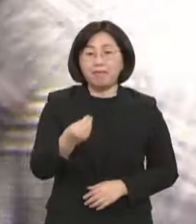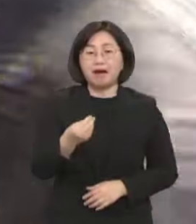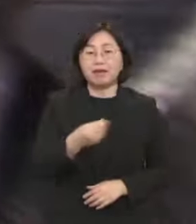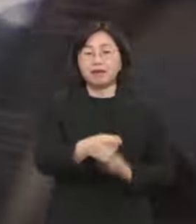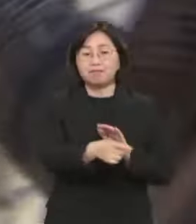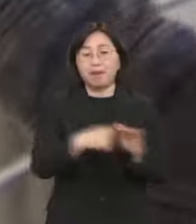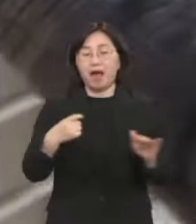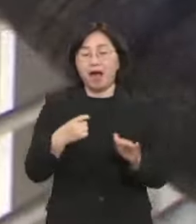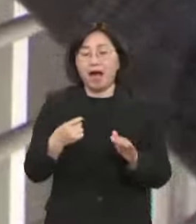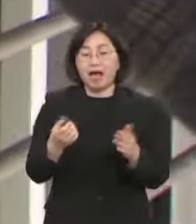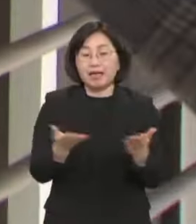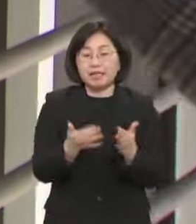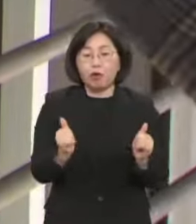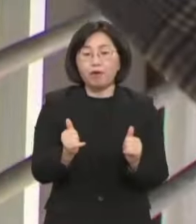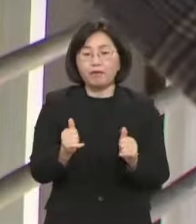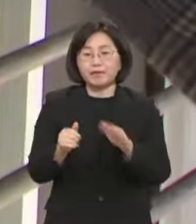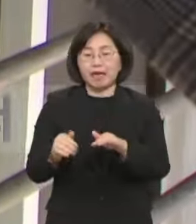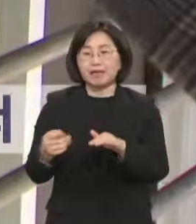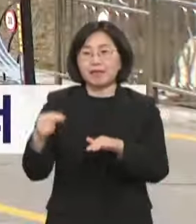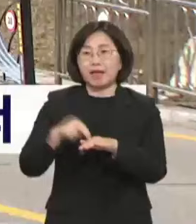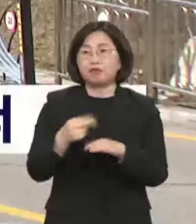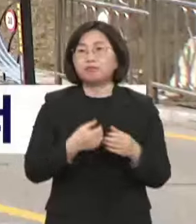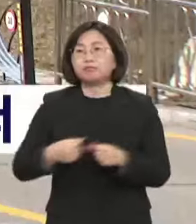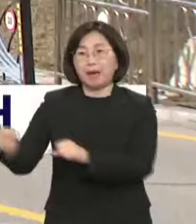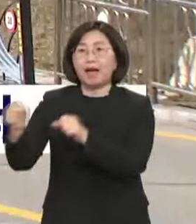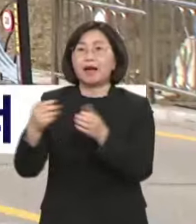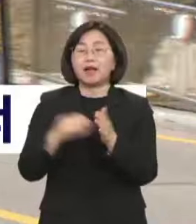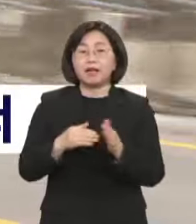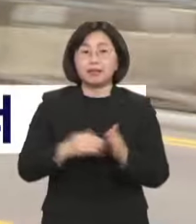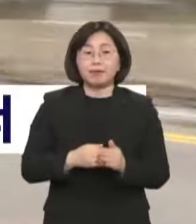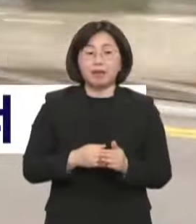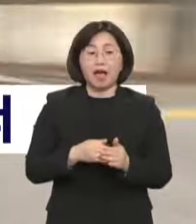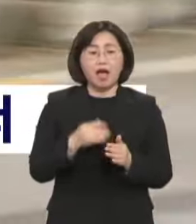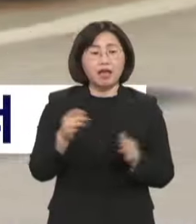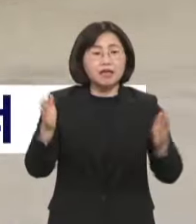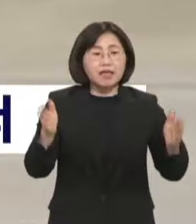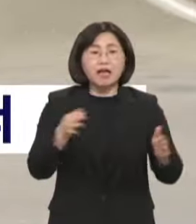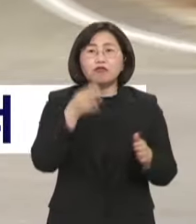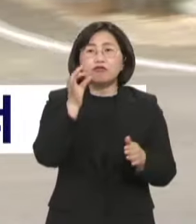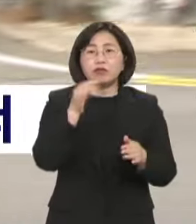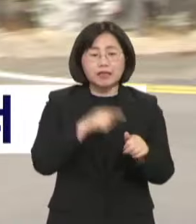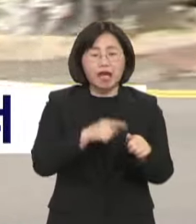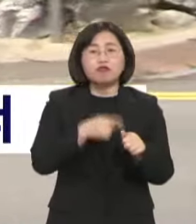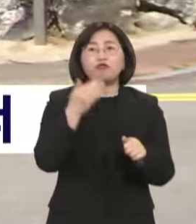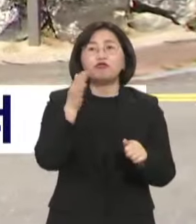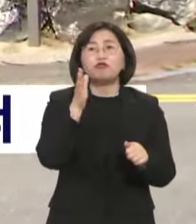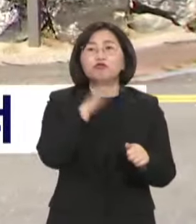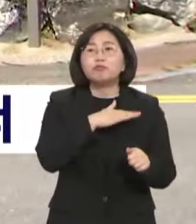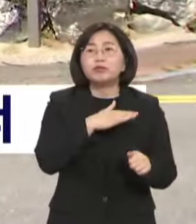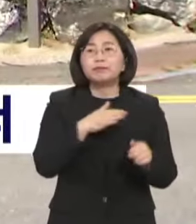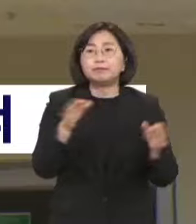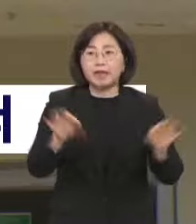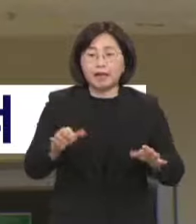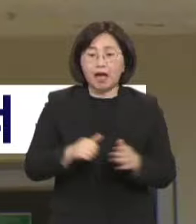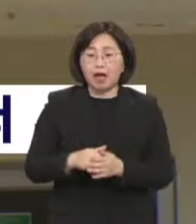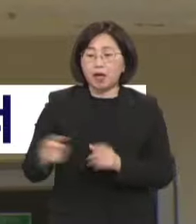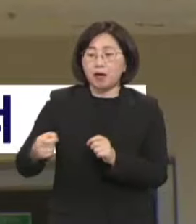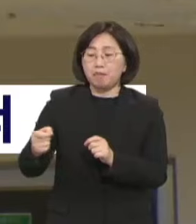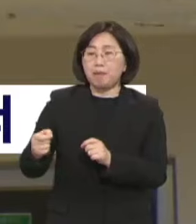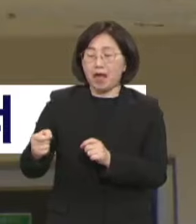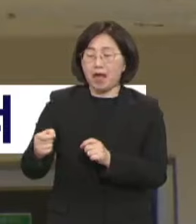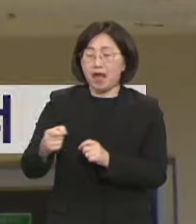달아났습니다. 범행 시간은 단 9분. 바로 50m 옆에 치안센터가 있었지만 직원들이 금고 철창에